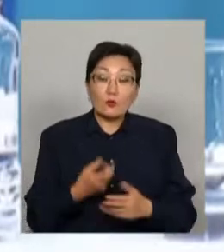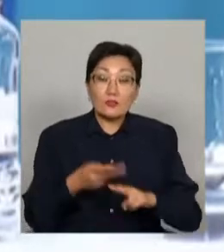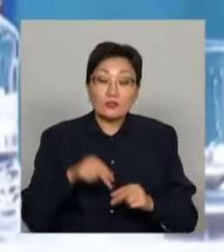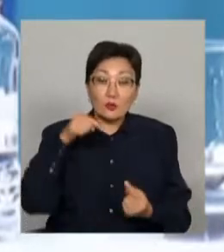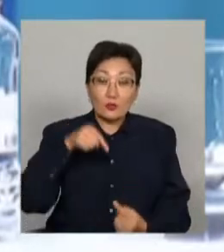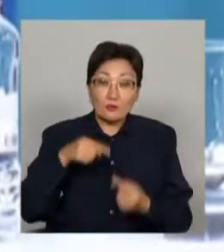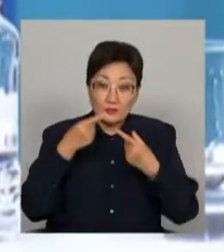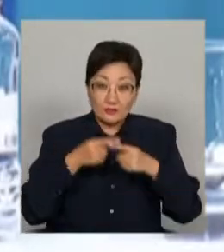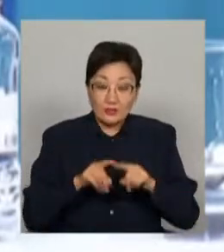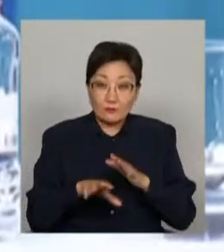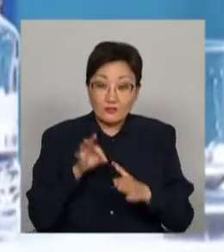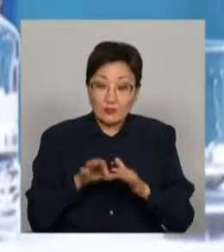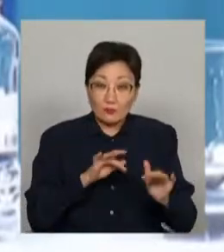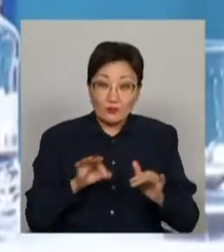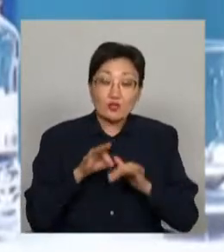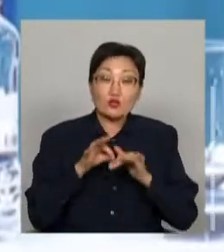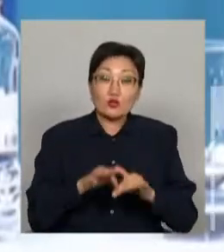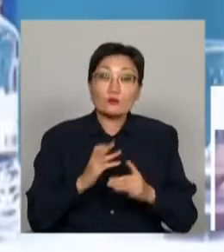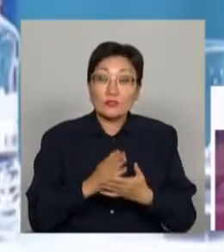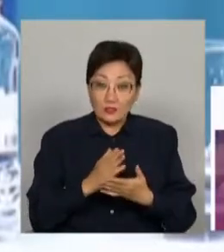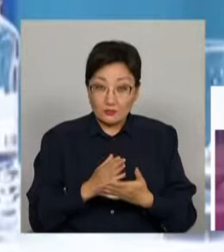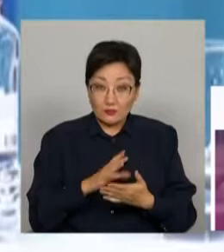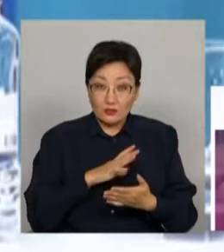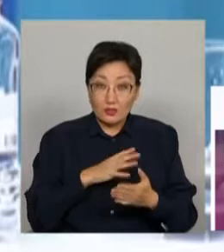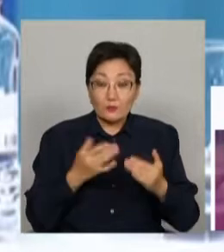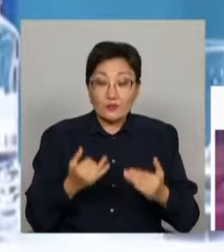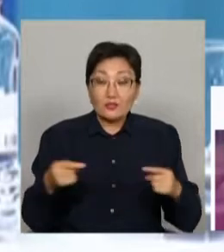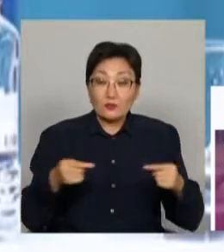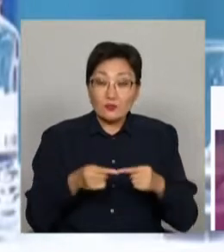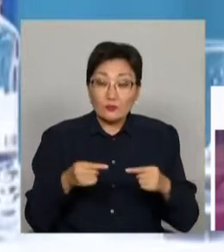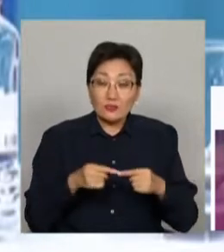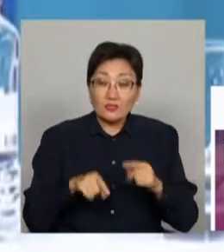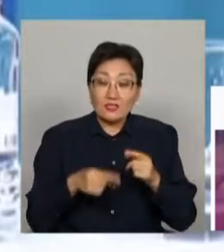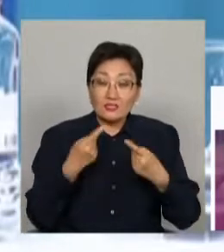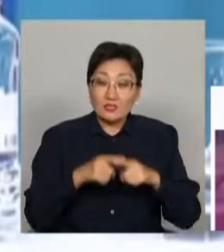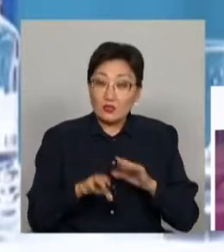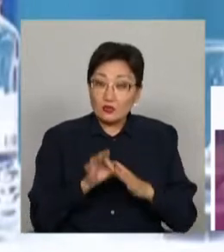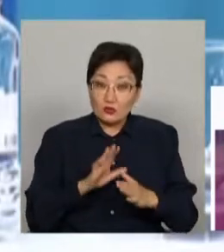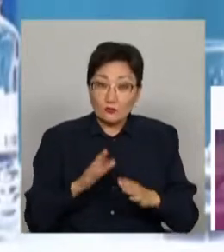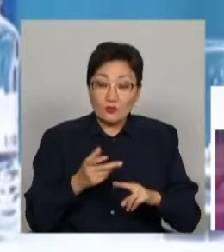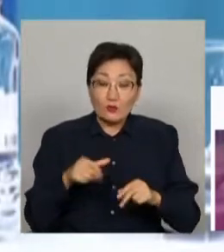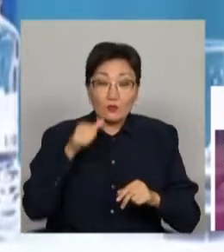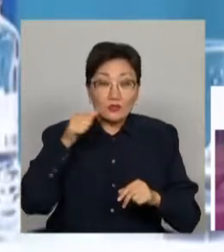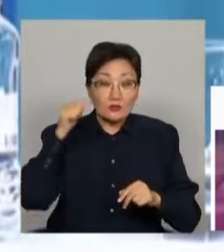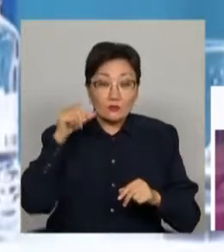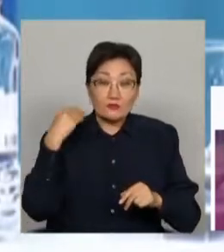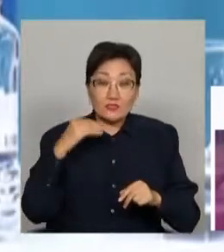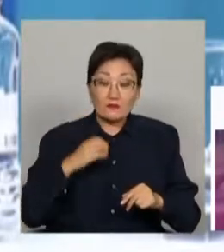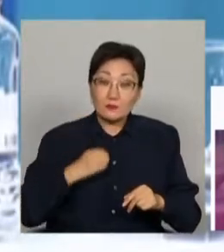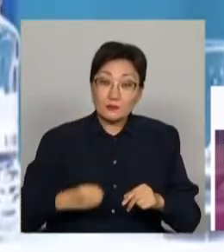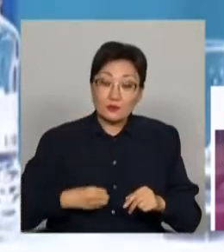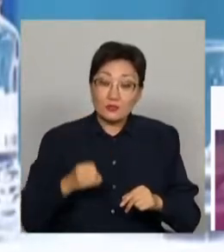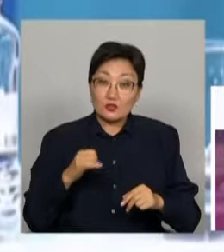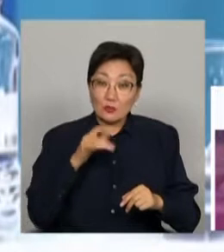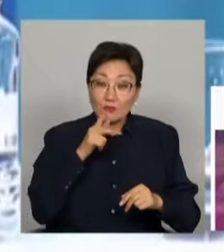лайықты технология таңдау процесі жүріп жатқанын айтқан едік. Әзірше нақты түрін таңдап алған жоқпыз. Өткен жылы Түркия, Франция,